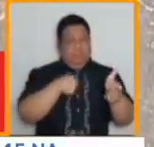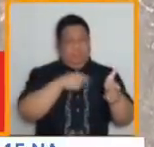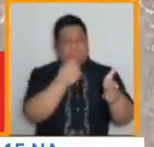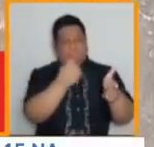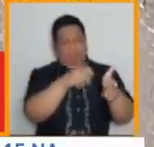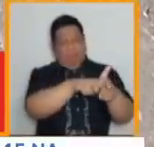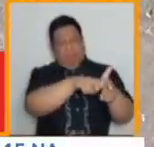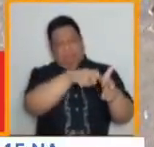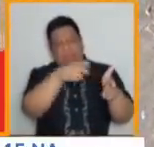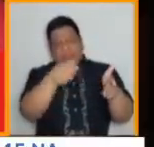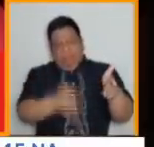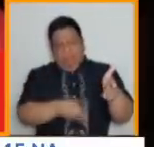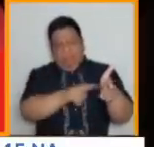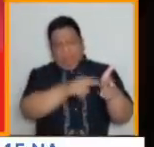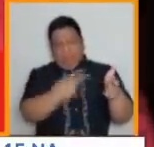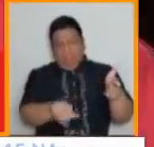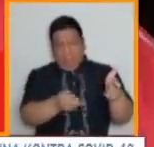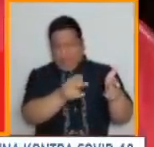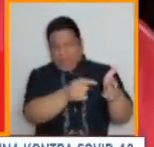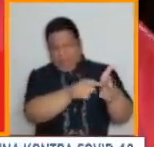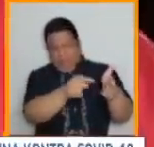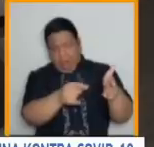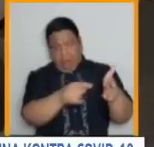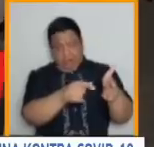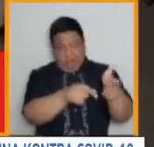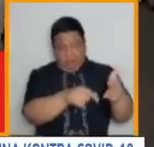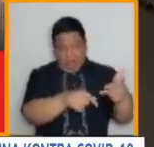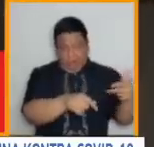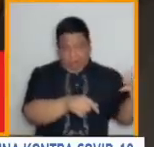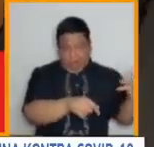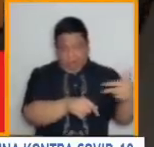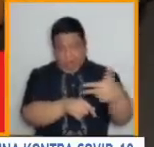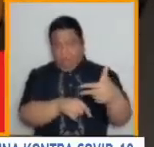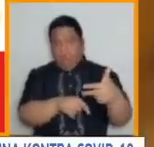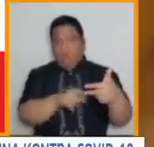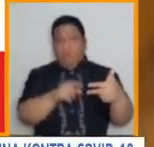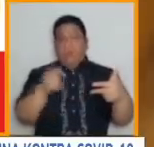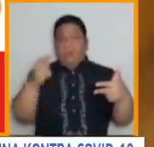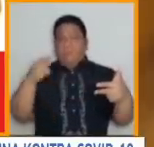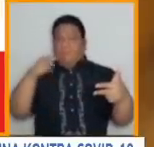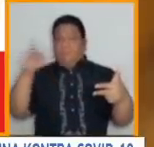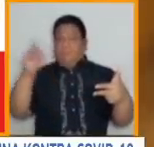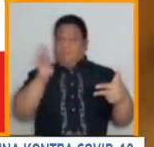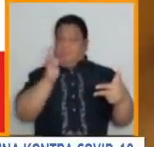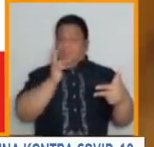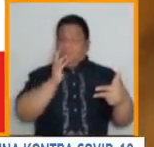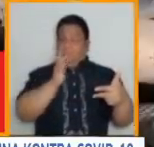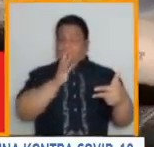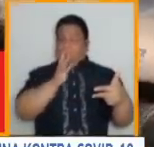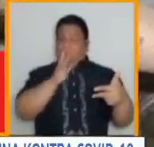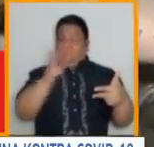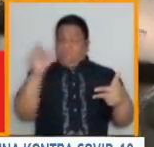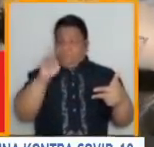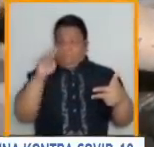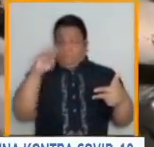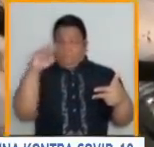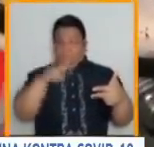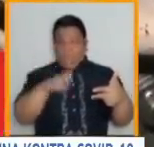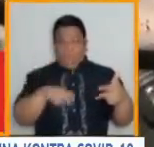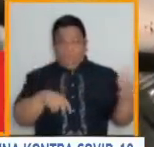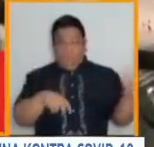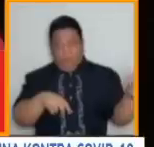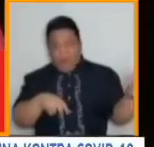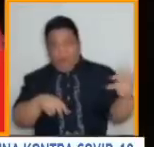ito, pero biglang pumihit siya na gano'n. Eh, paparating itong truck. Kaya yun, natumbok ng truck. Kaya nung binangga yung